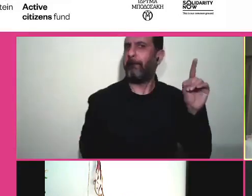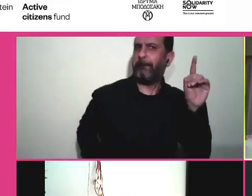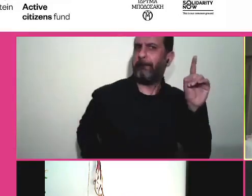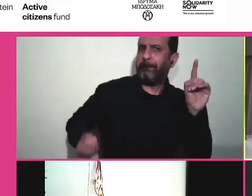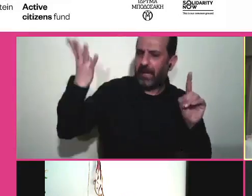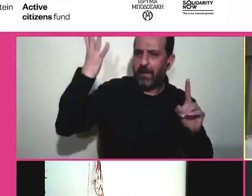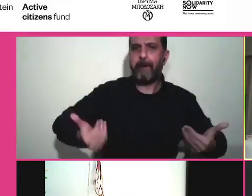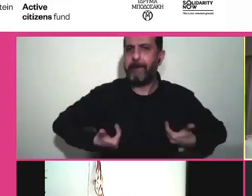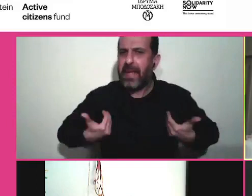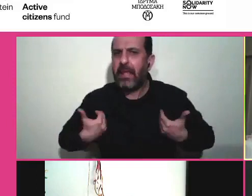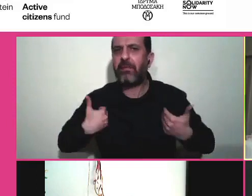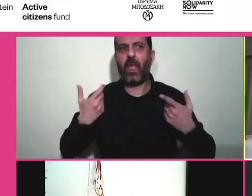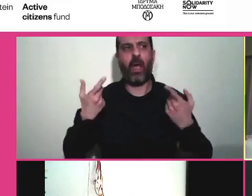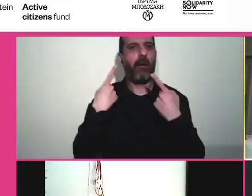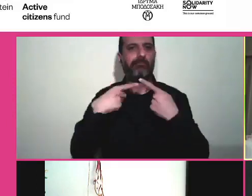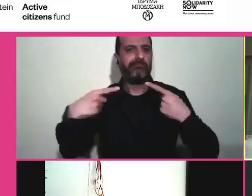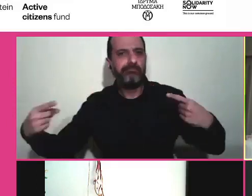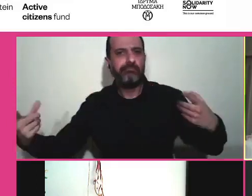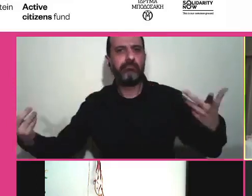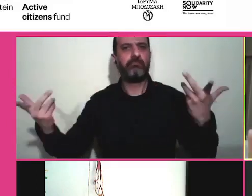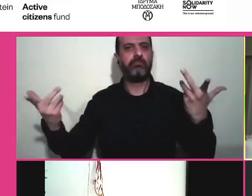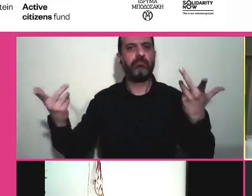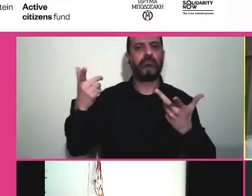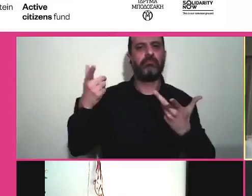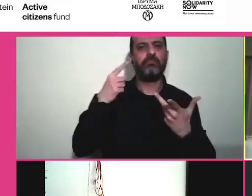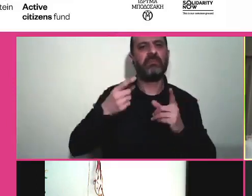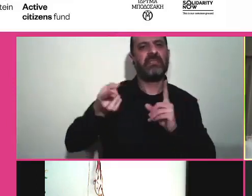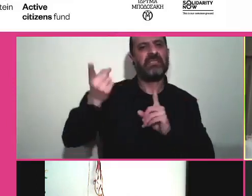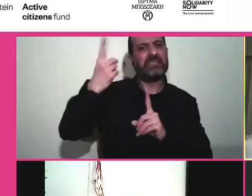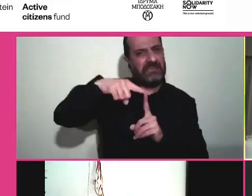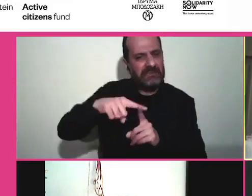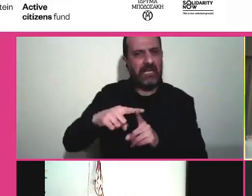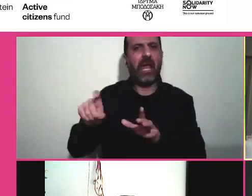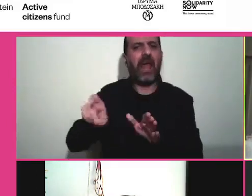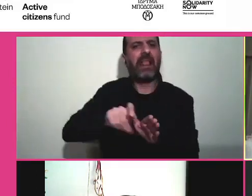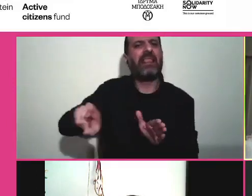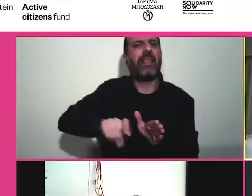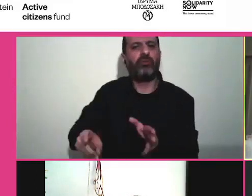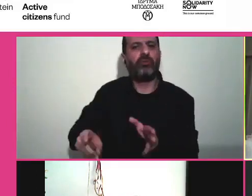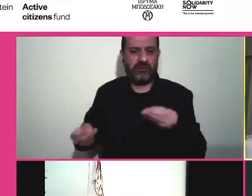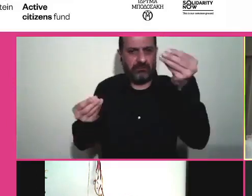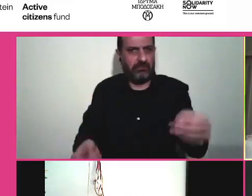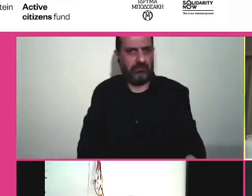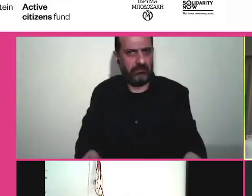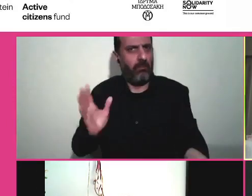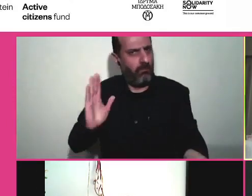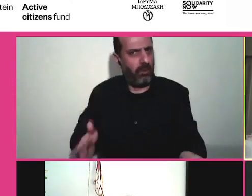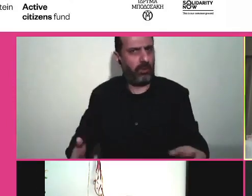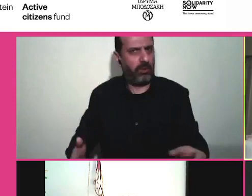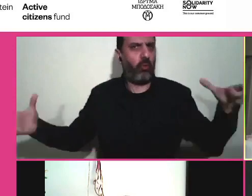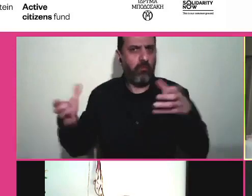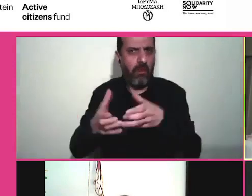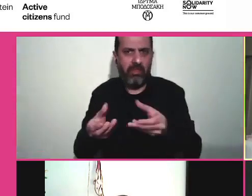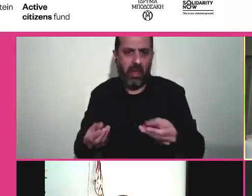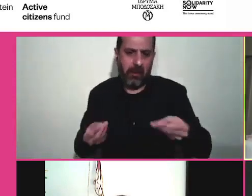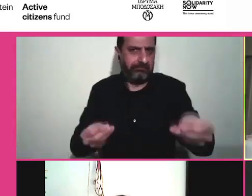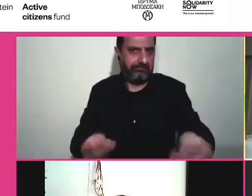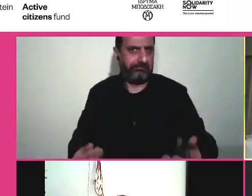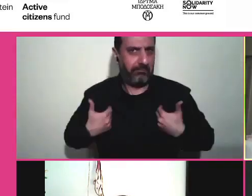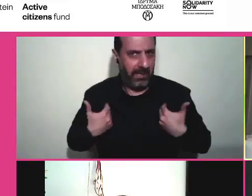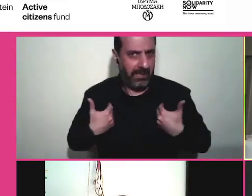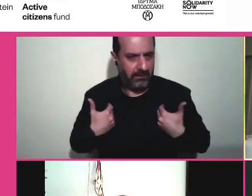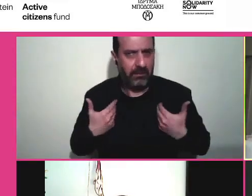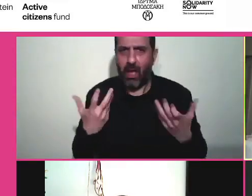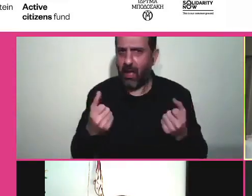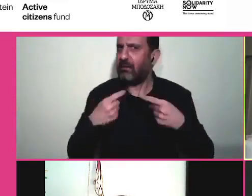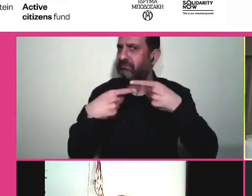θέλει, αλλά και σε μορφή print and play, δηλαδή να το τυπώσετε και να το παίξετε στην ομάδα σας. Να πω σε αυτό το